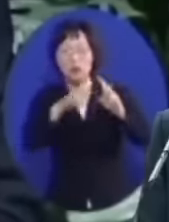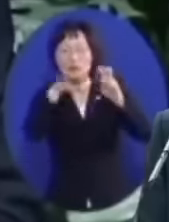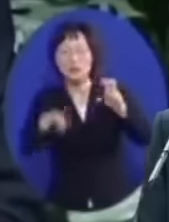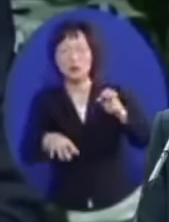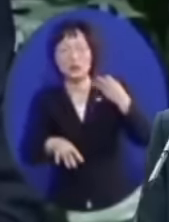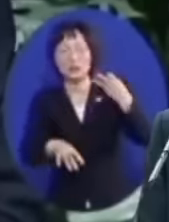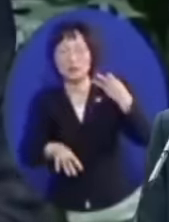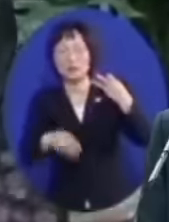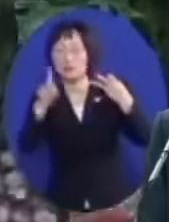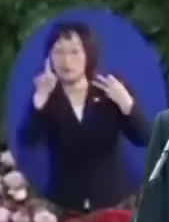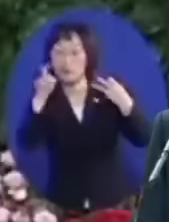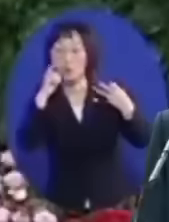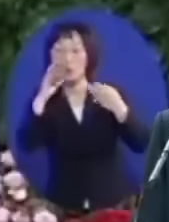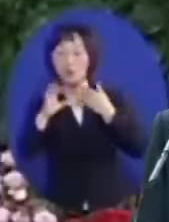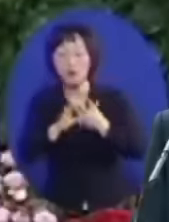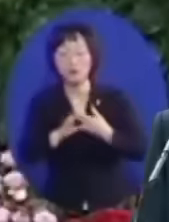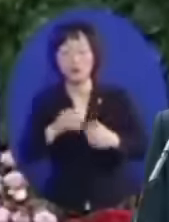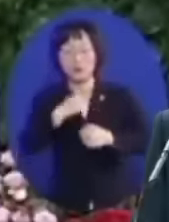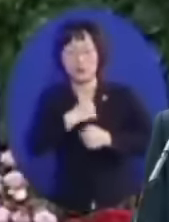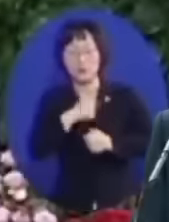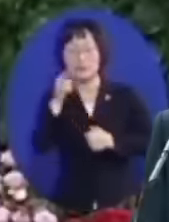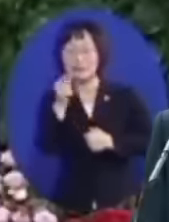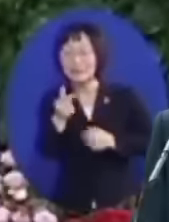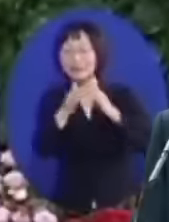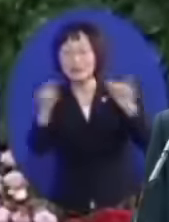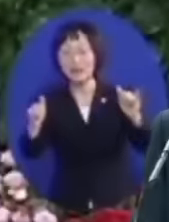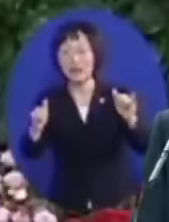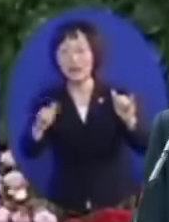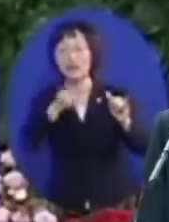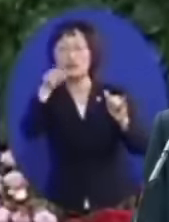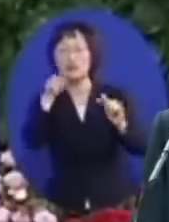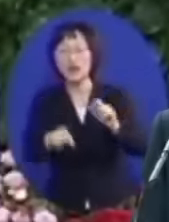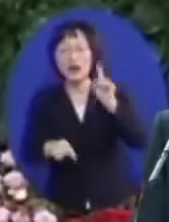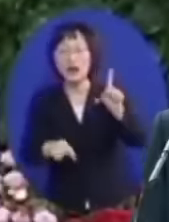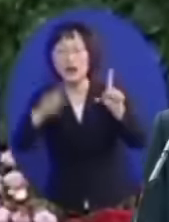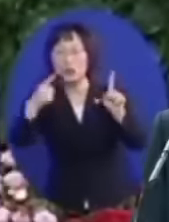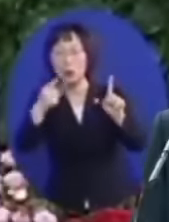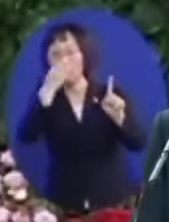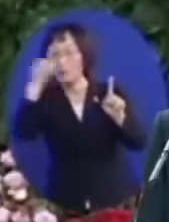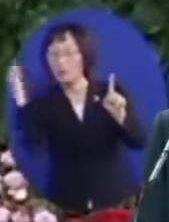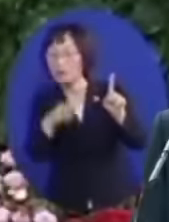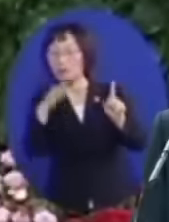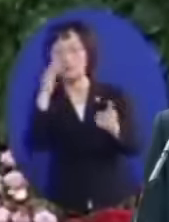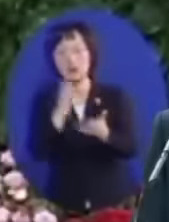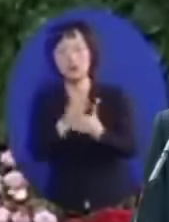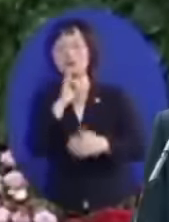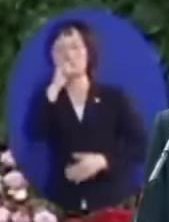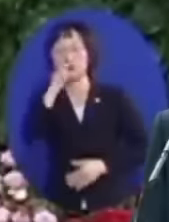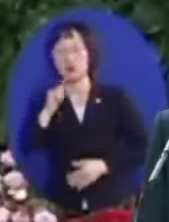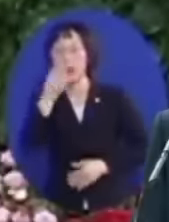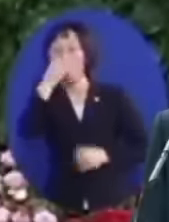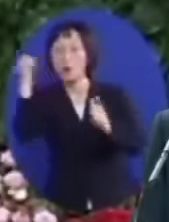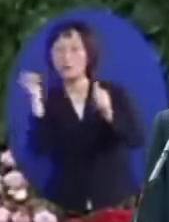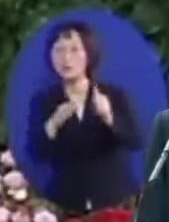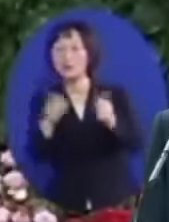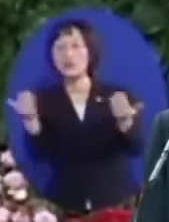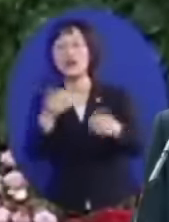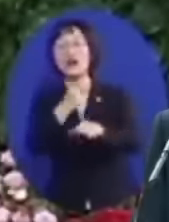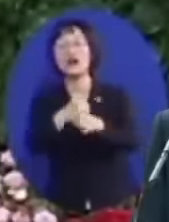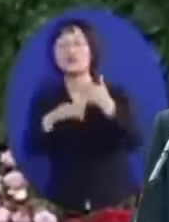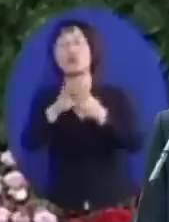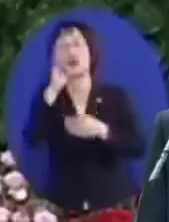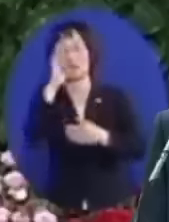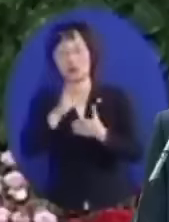18장 10절에 삼가 이 작은 자 중에 하나도 업신여기지 말라고 말하는 것입니다. 우리는 업신여기는 일을 해주셔서 안 되는